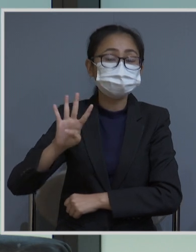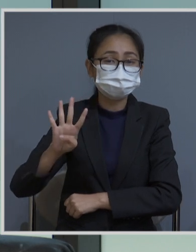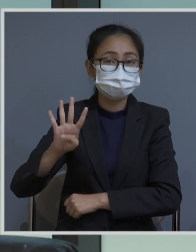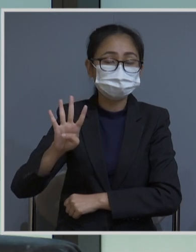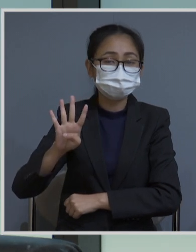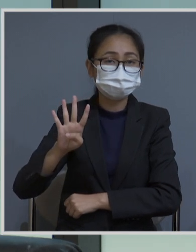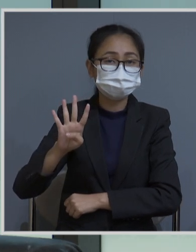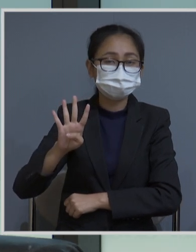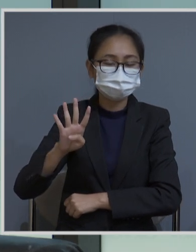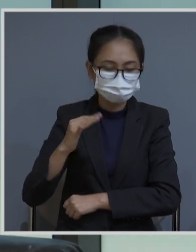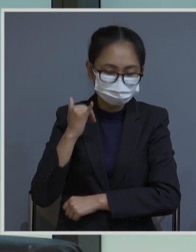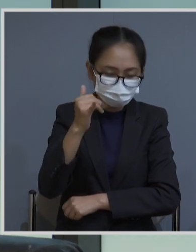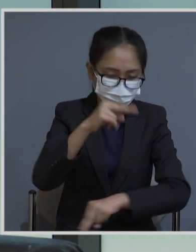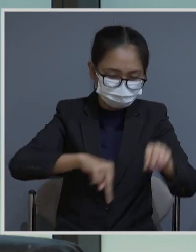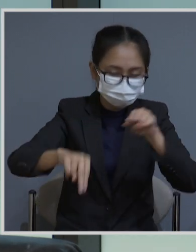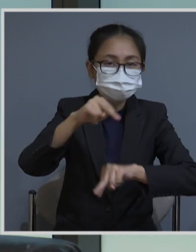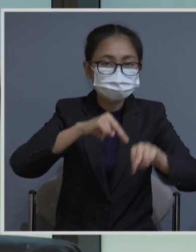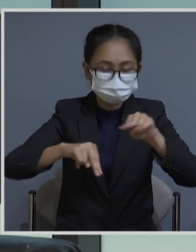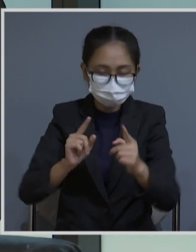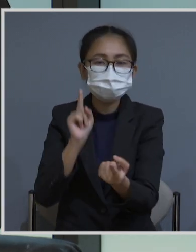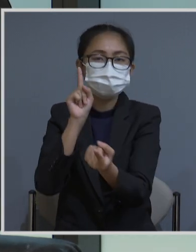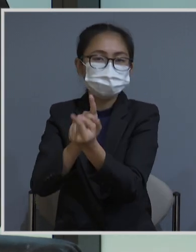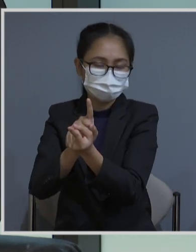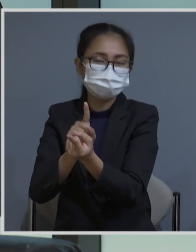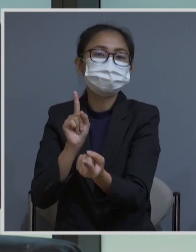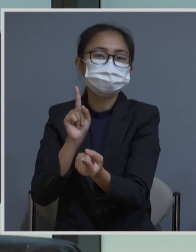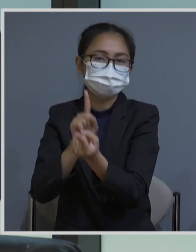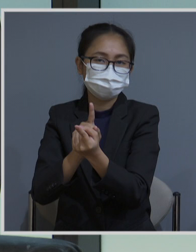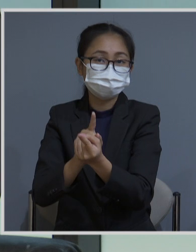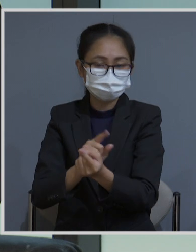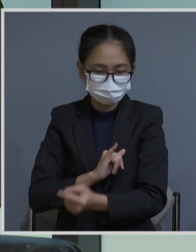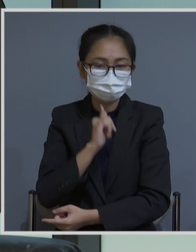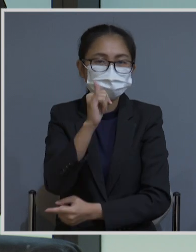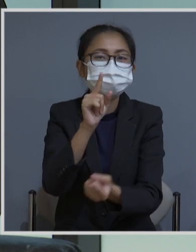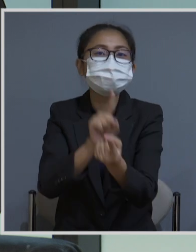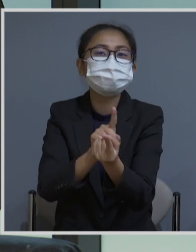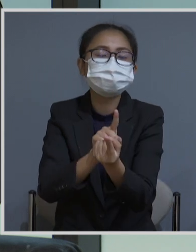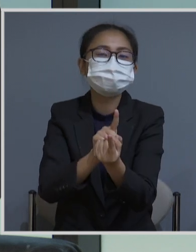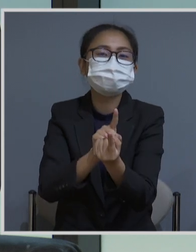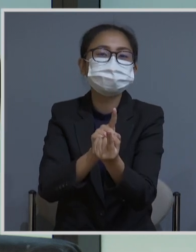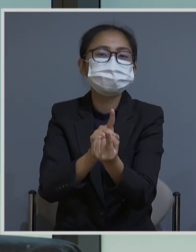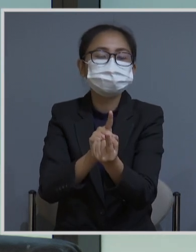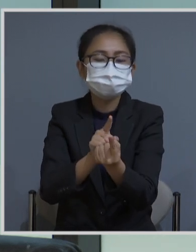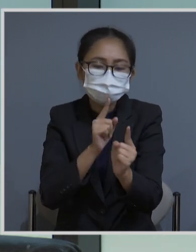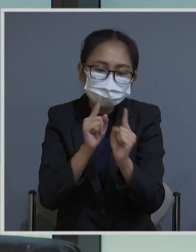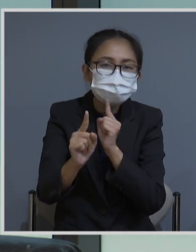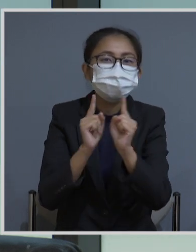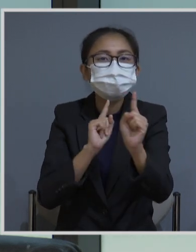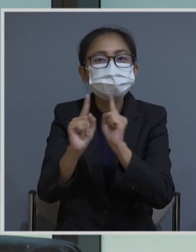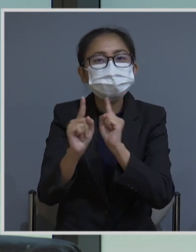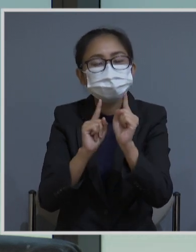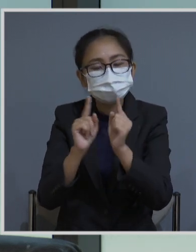164และออกไปสำรวจเร็วๆเนี่ยท่านจะได้เจอกันเจ้าหน้าที่ต้องไปหาท่านละแต่ว่าศึกษาว่า